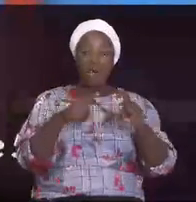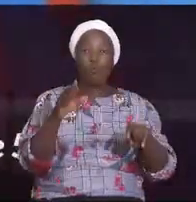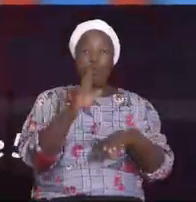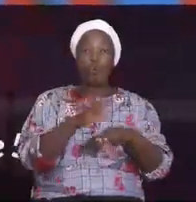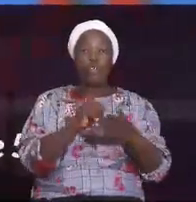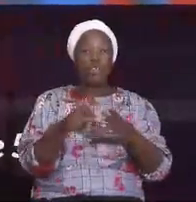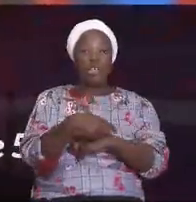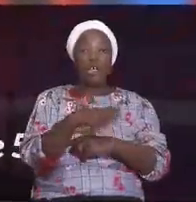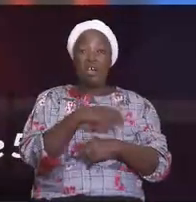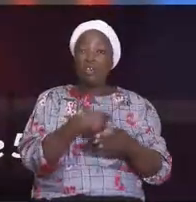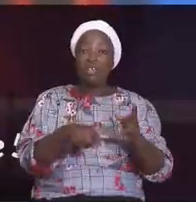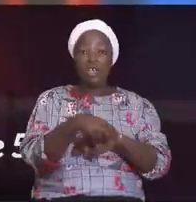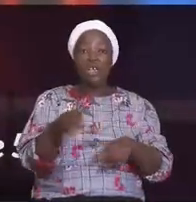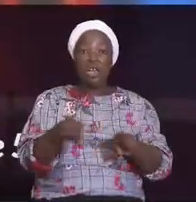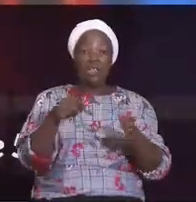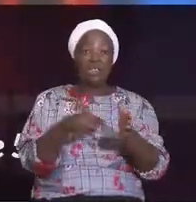Luc 5, 17.